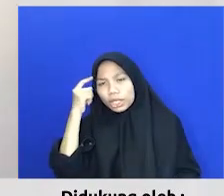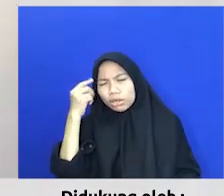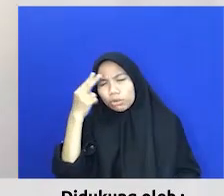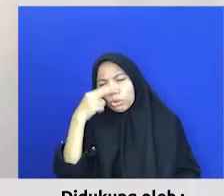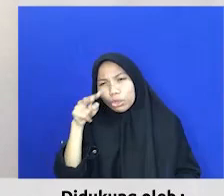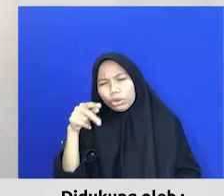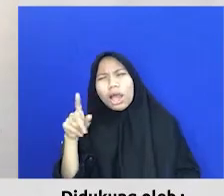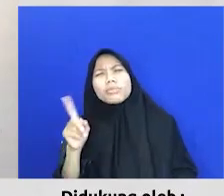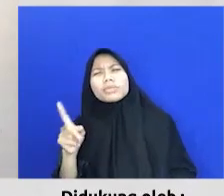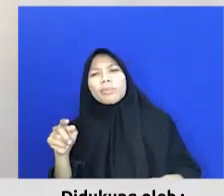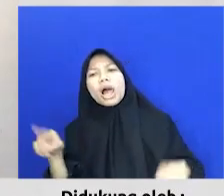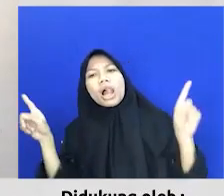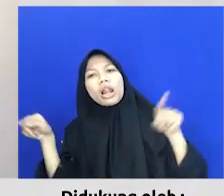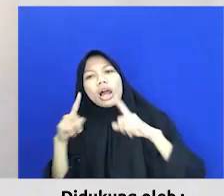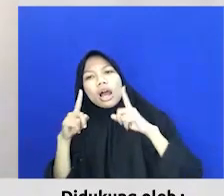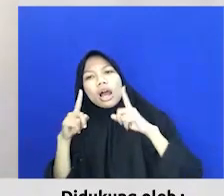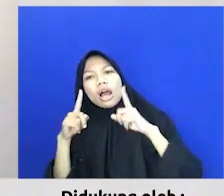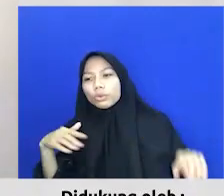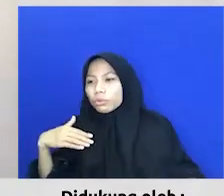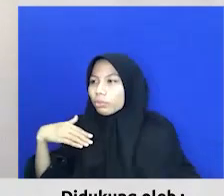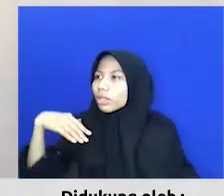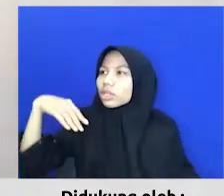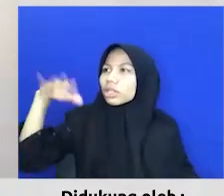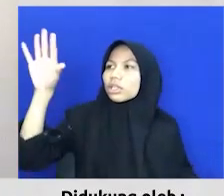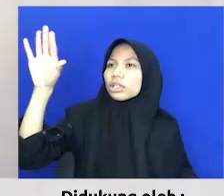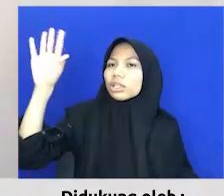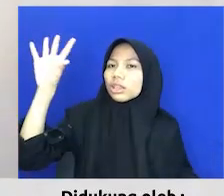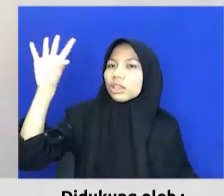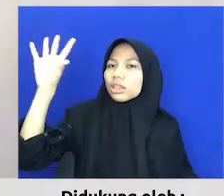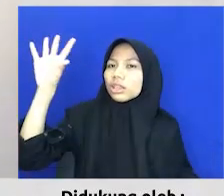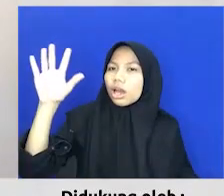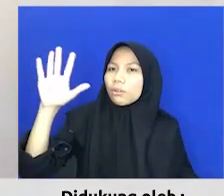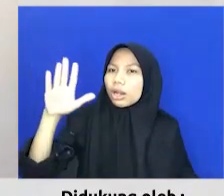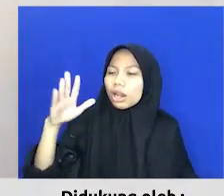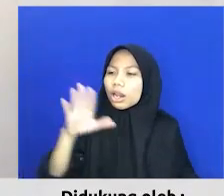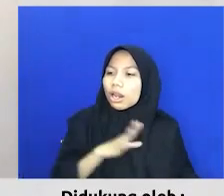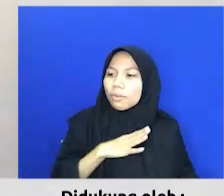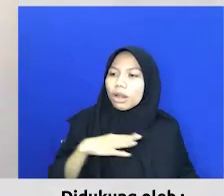oleh siapa namanya, oleh Saiful Bahri dijadikan musik. Nah,